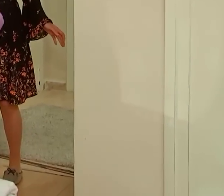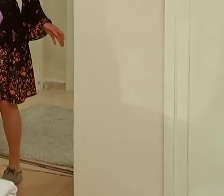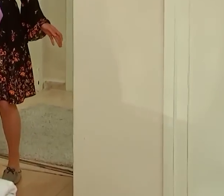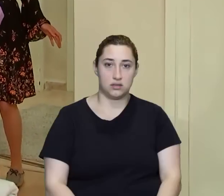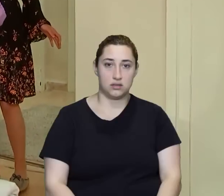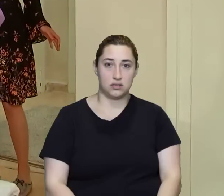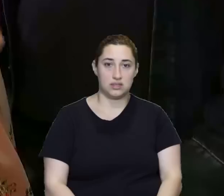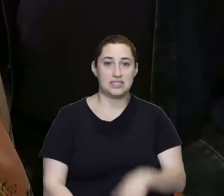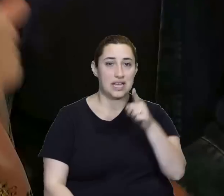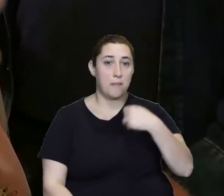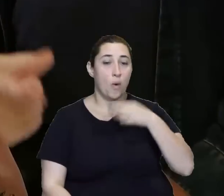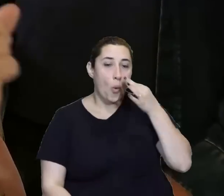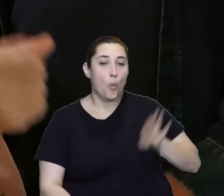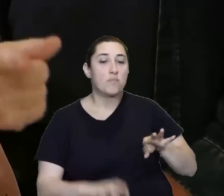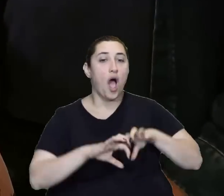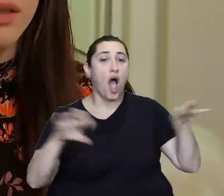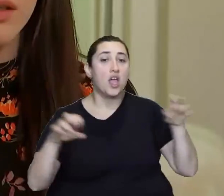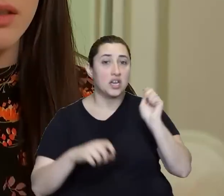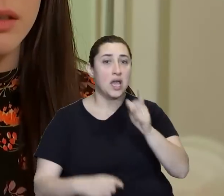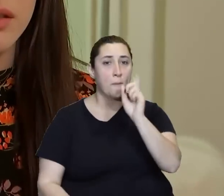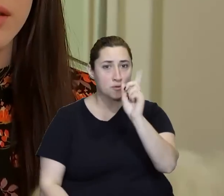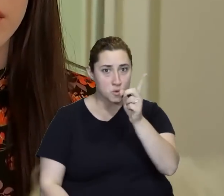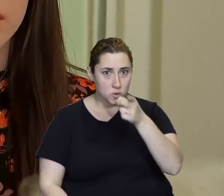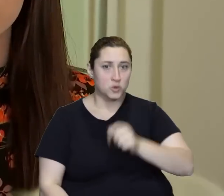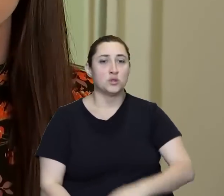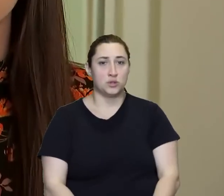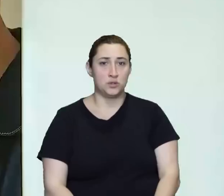döndü. Sen beni oğlumdan ayrı bırakıyorsun.